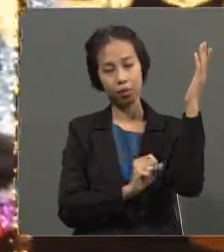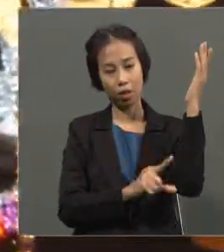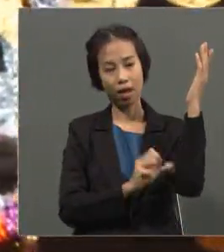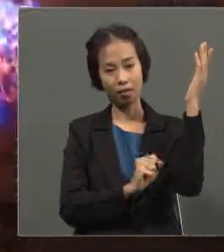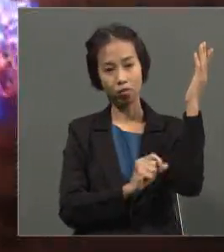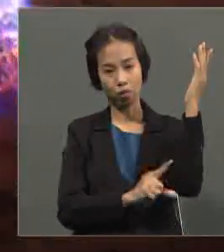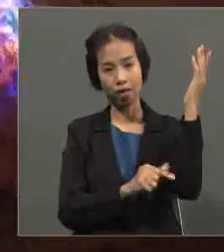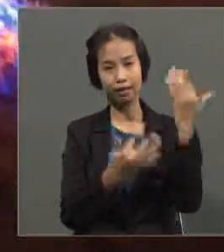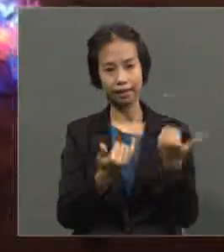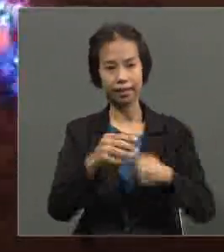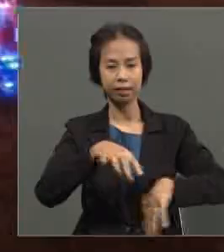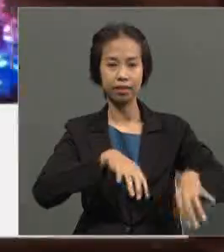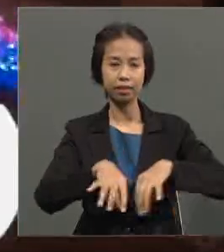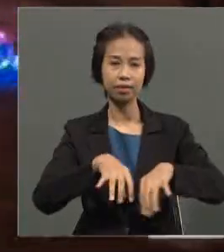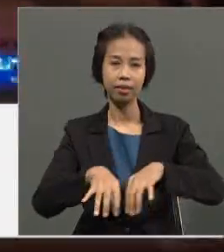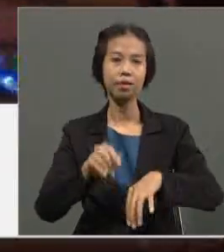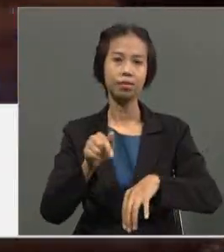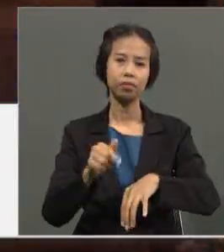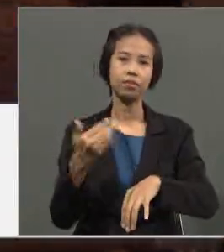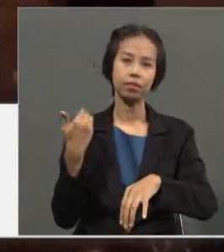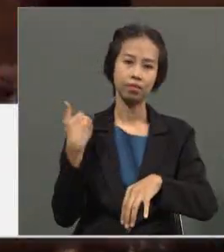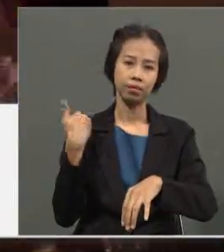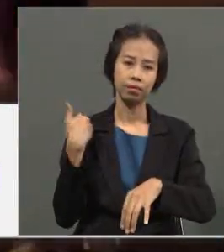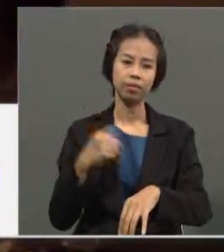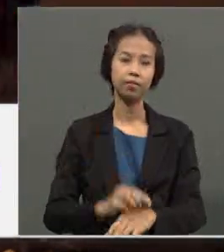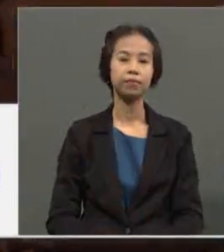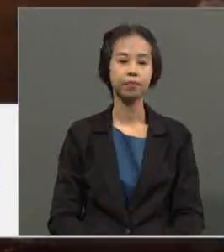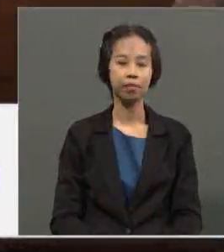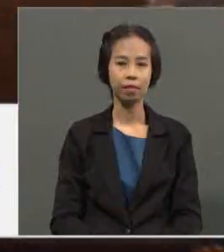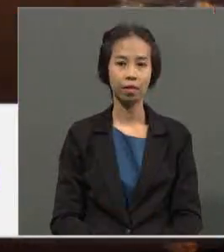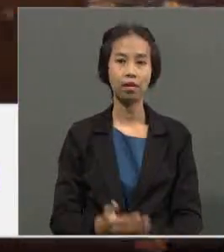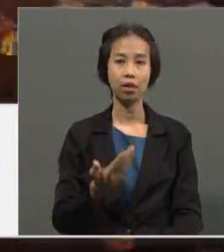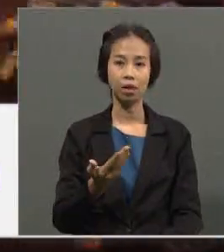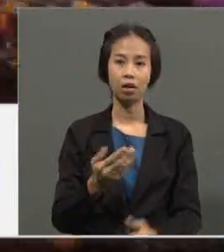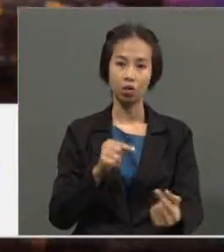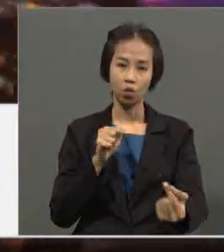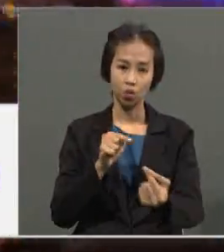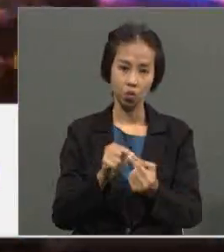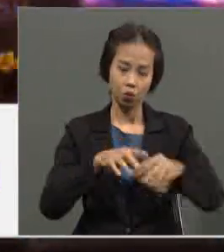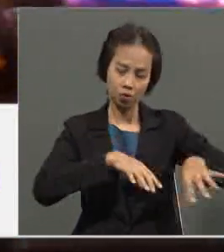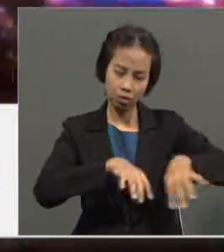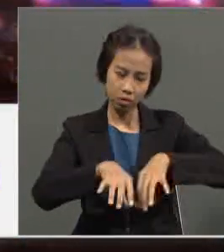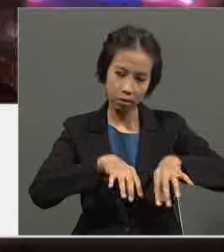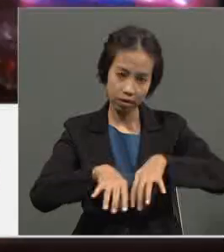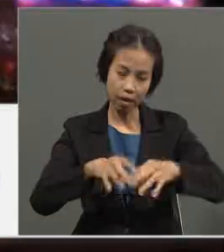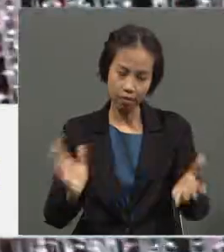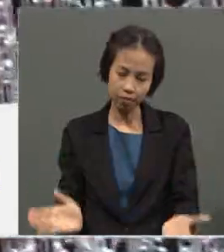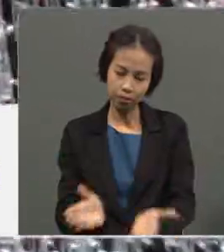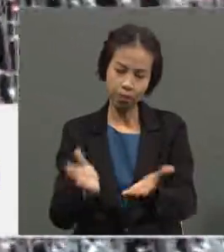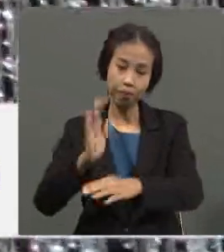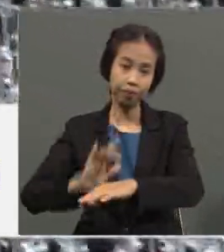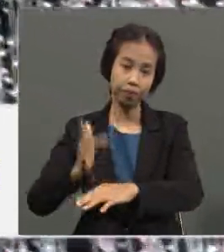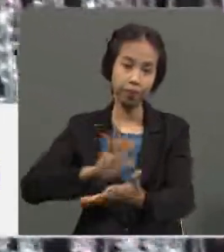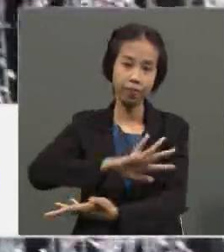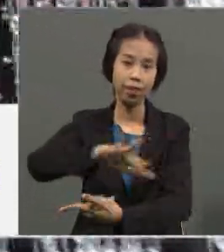ลอยกระทงขององค์การบริหารส่วนตำบลทุ่งกงประจำปีนี้นะครับร่วมกันสืบสานประเพณีวัฒนธรรมอนุรักษ์สิ่งแวดล้อม